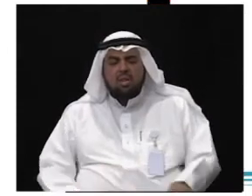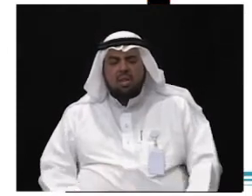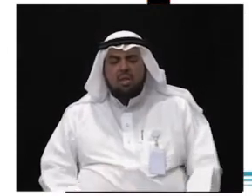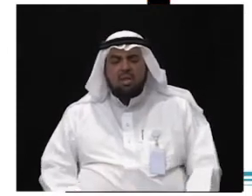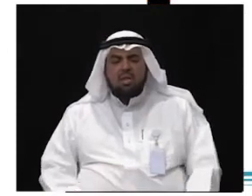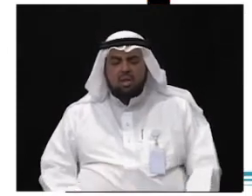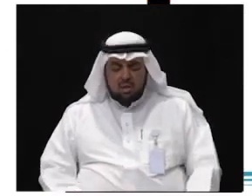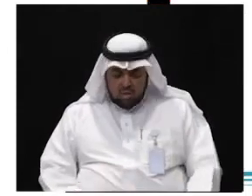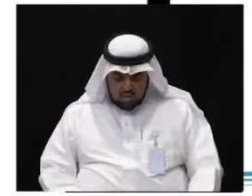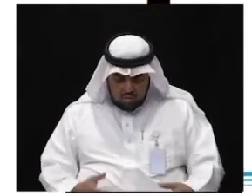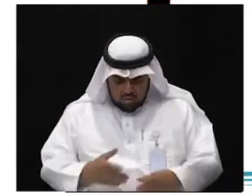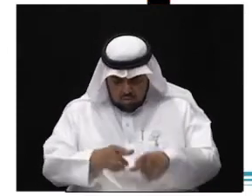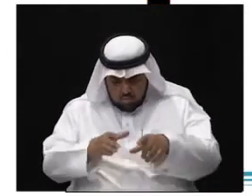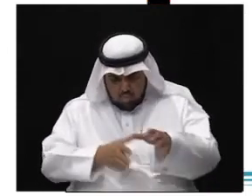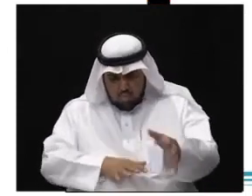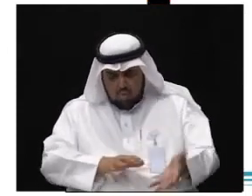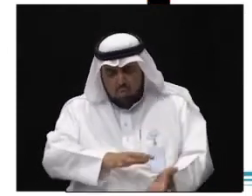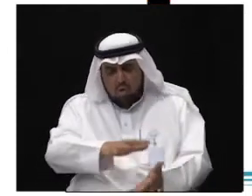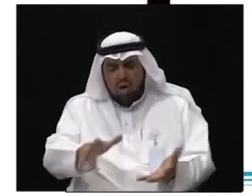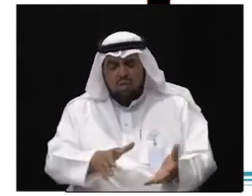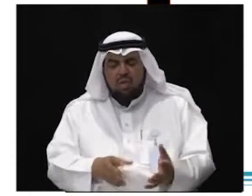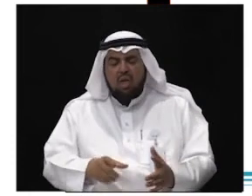بناء على مخطط نورة،